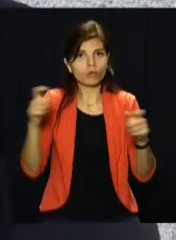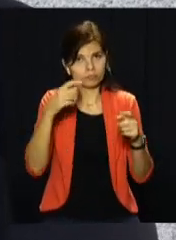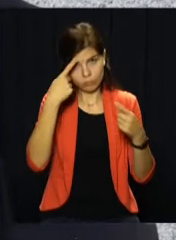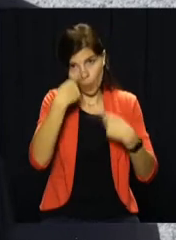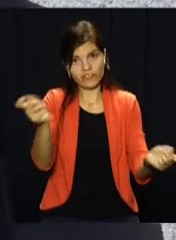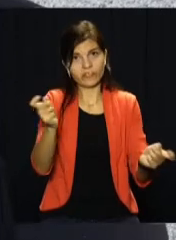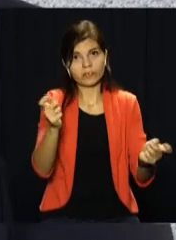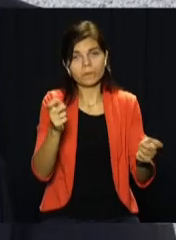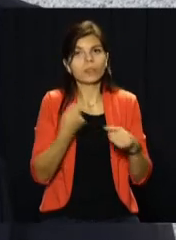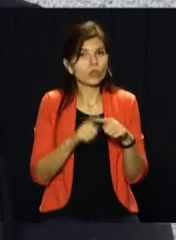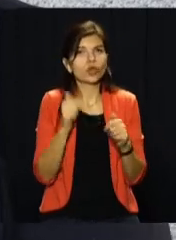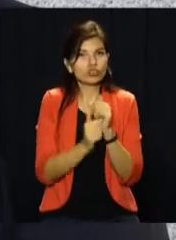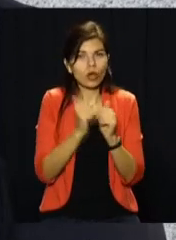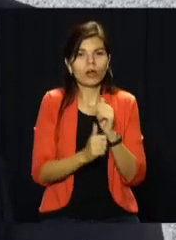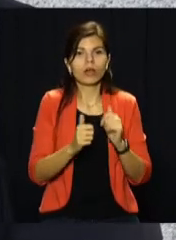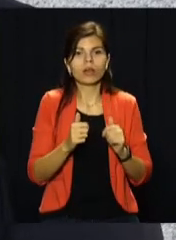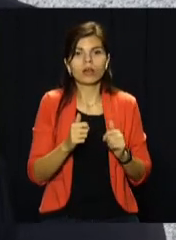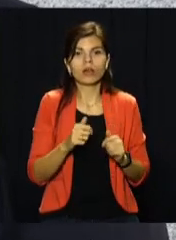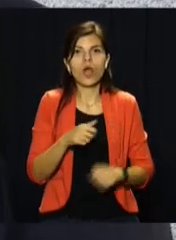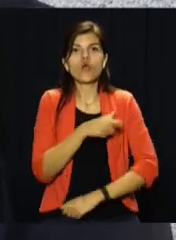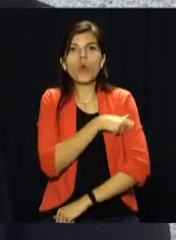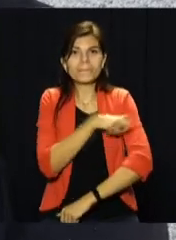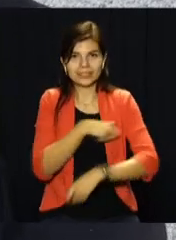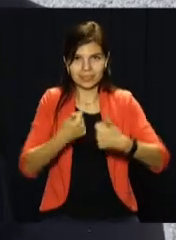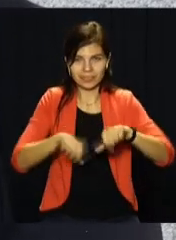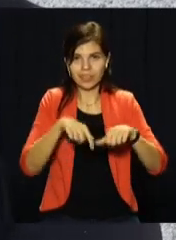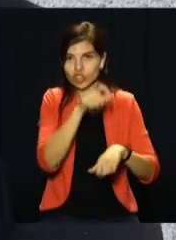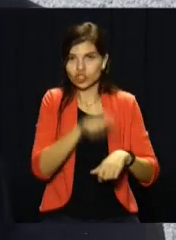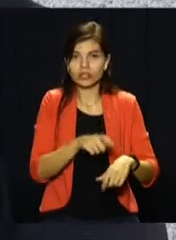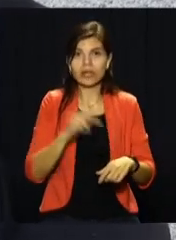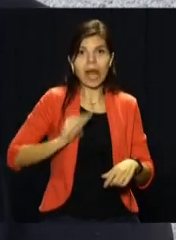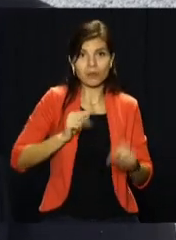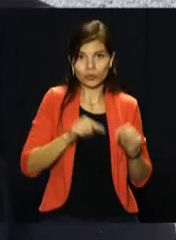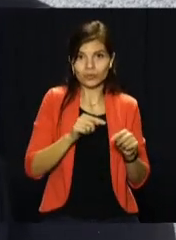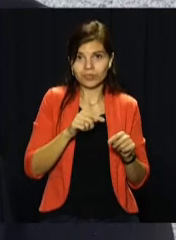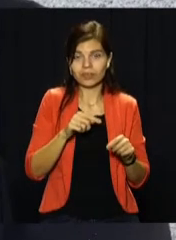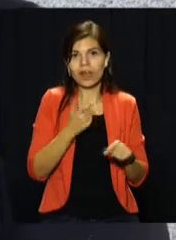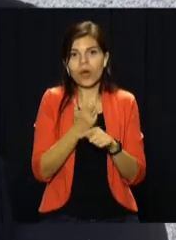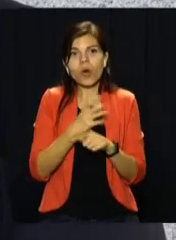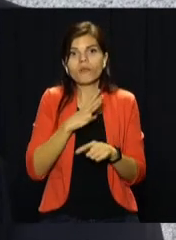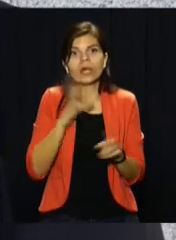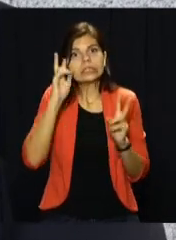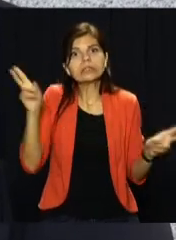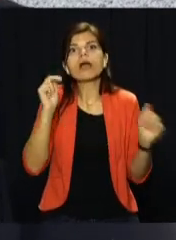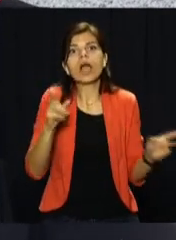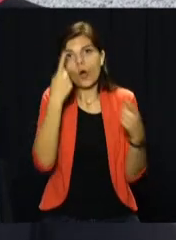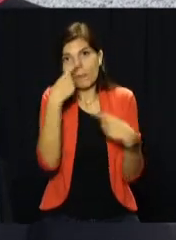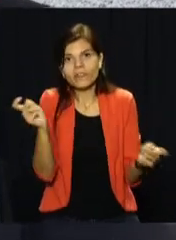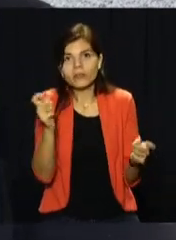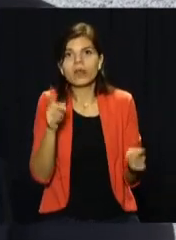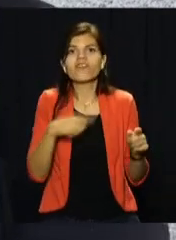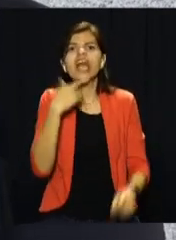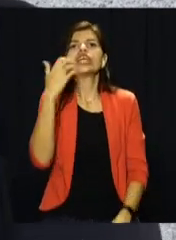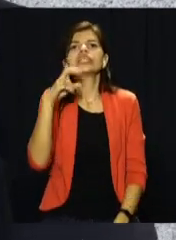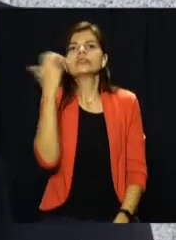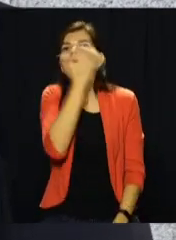би мовити, не дуже коректно, не знають, як це оголосити, і кажуть, сліпий прийшов або інвалід прийшов. І